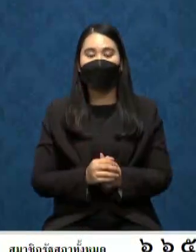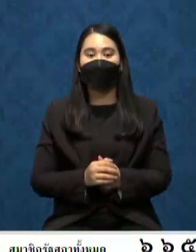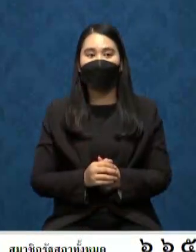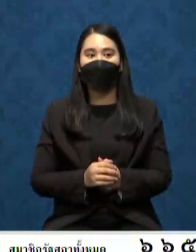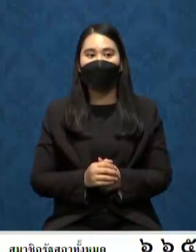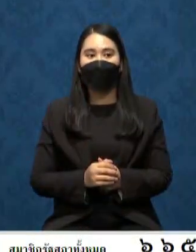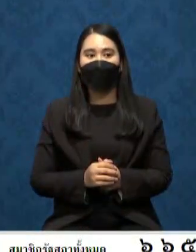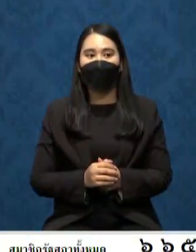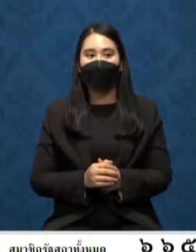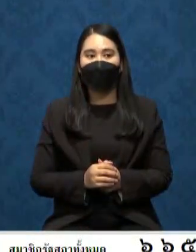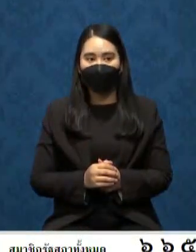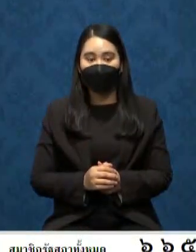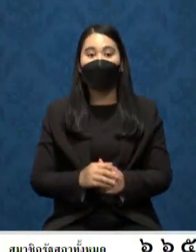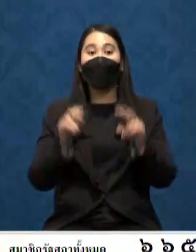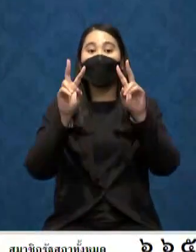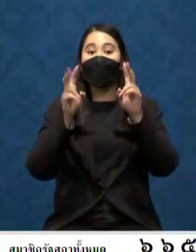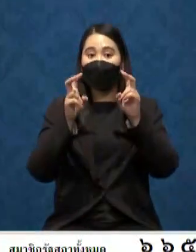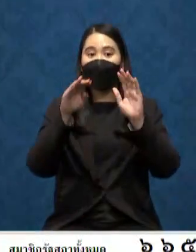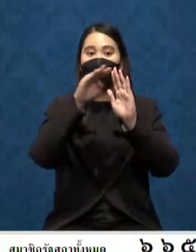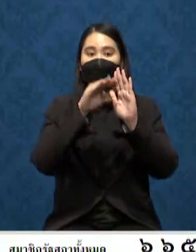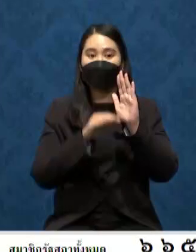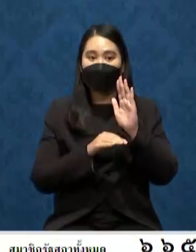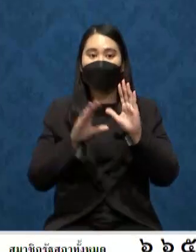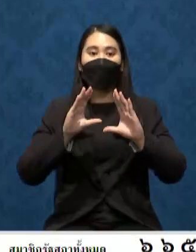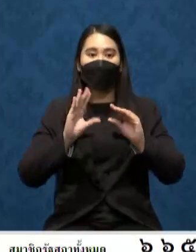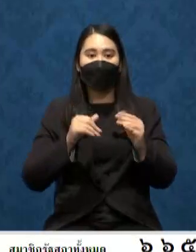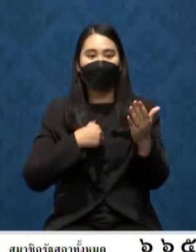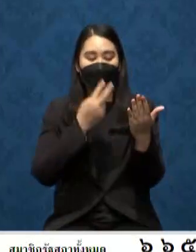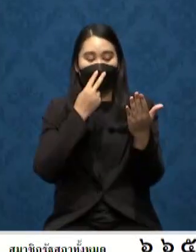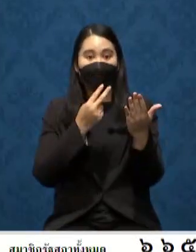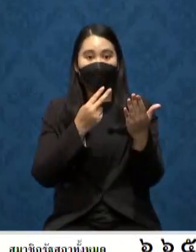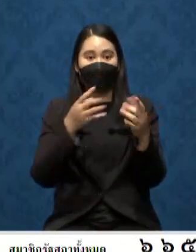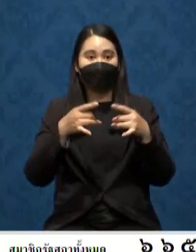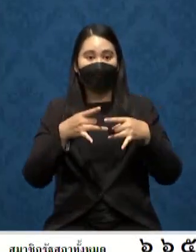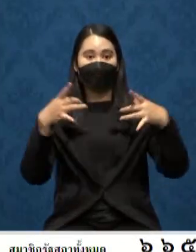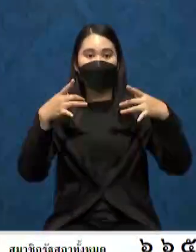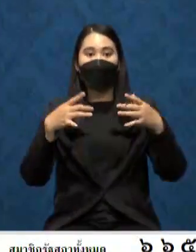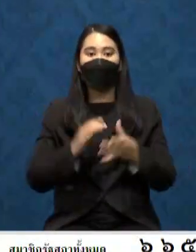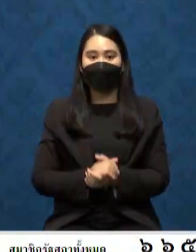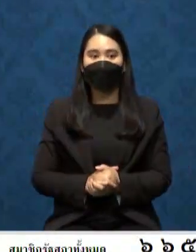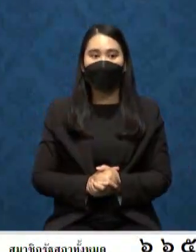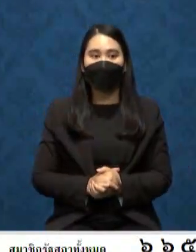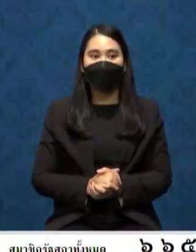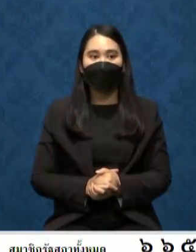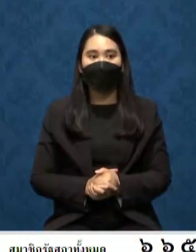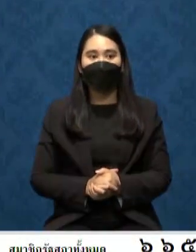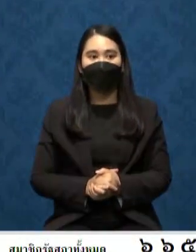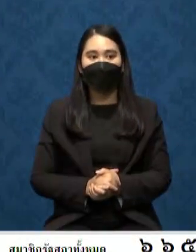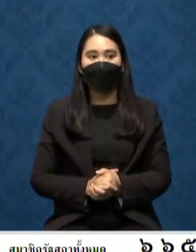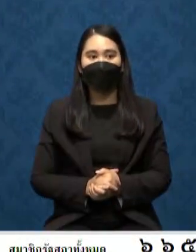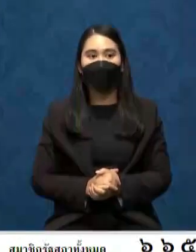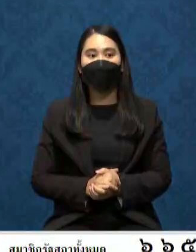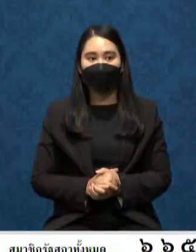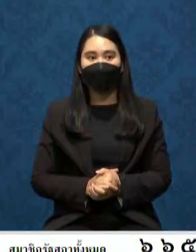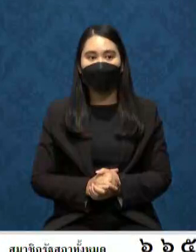การบรรจุระเบียบวาระน่าจะขัดต่อข้อบังคับรัฐสภาเพราะนั้น